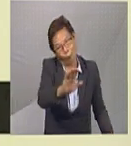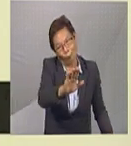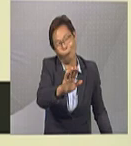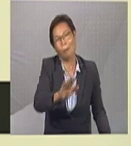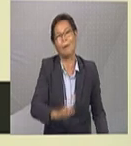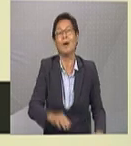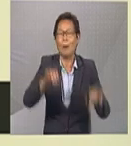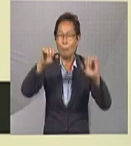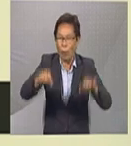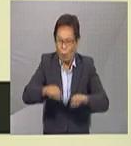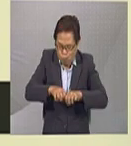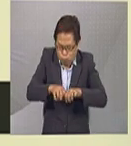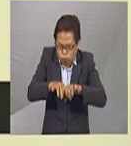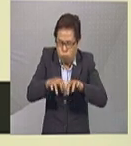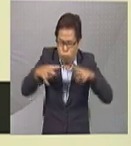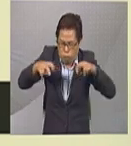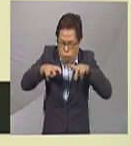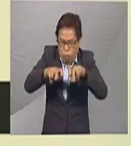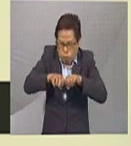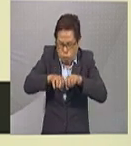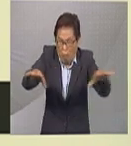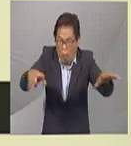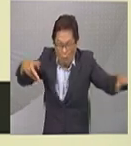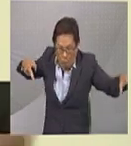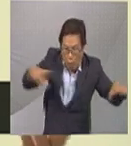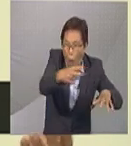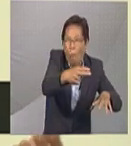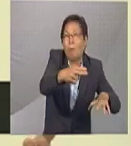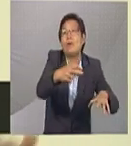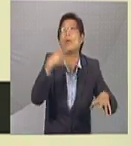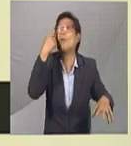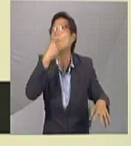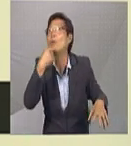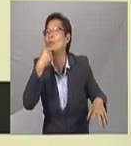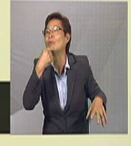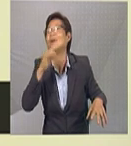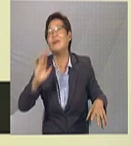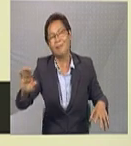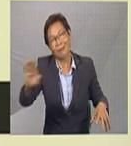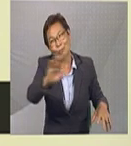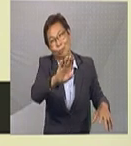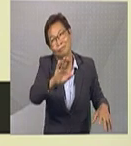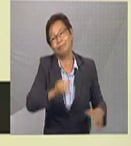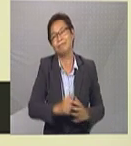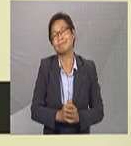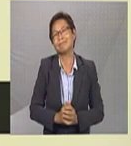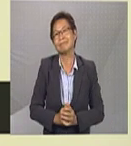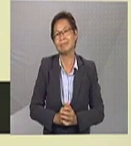untuk memutuskan rantaian COVID-19 ini dari terus merebak adalah tuan-tuan dan puan-puan.